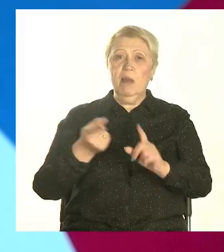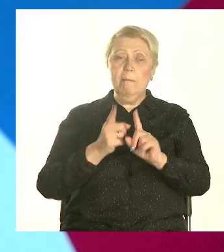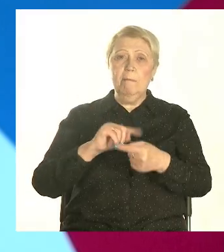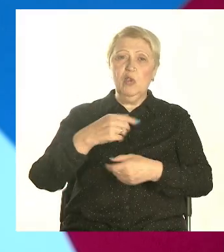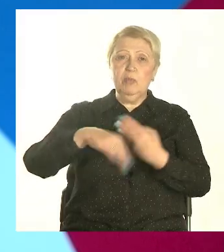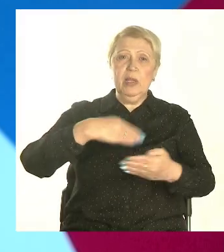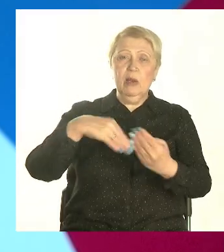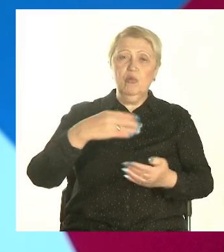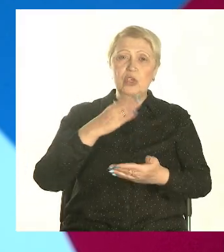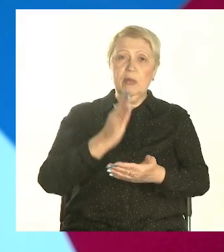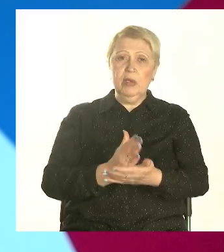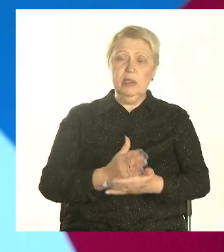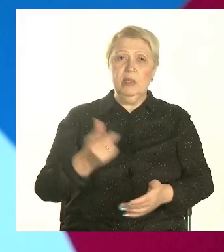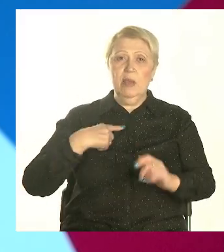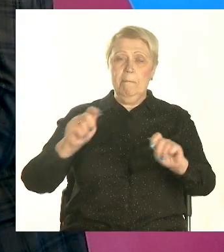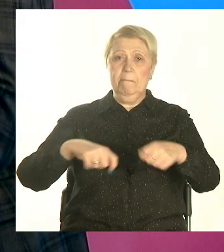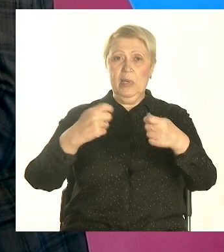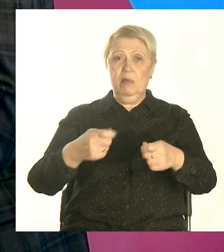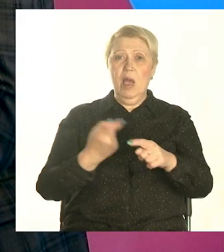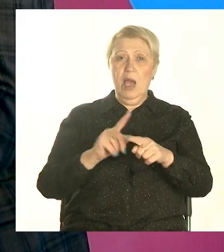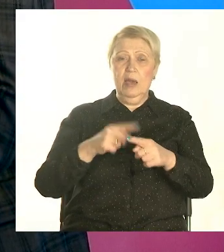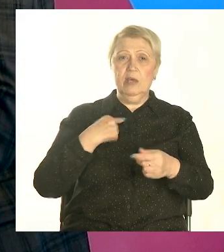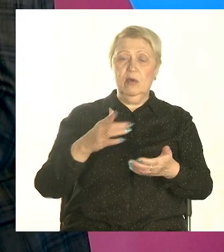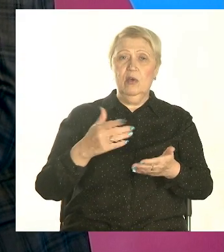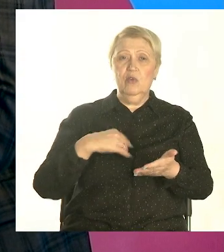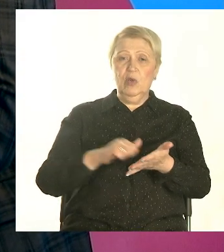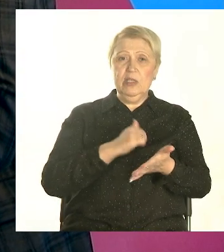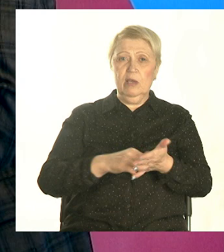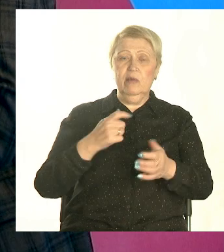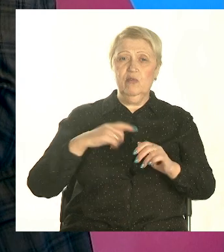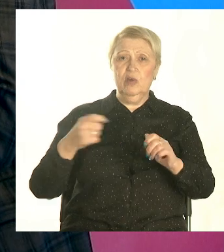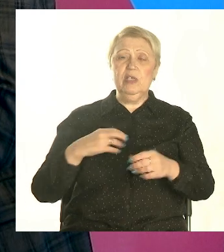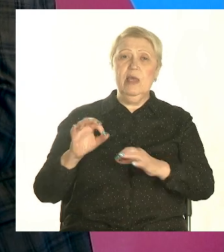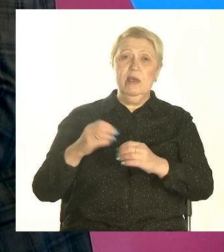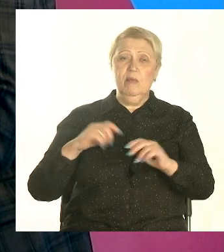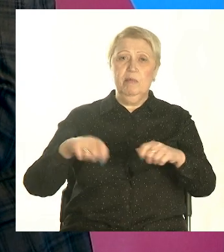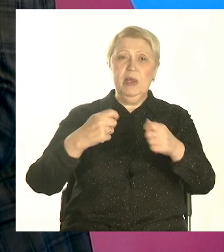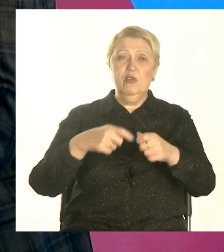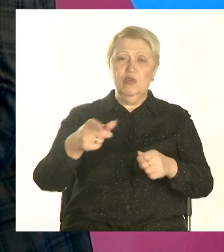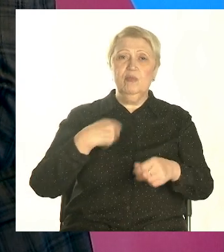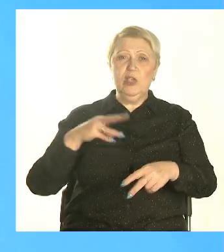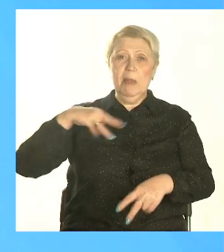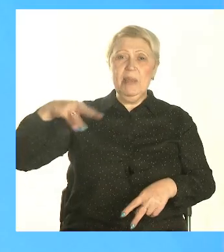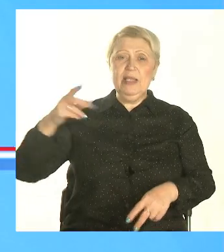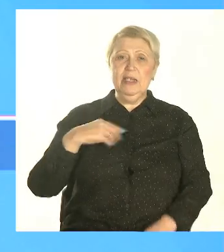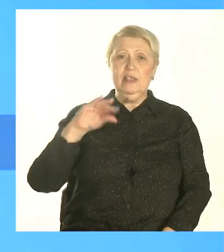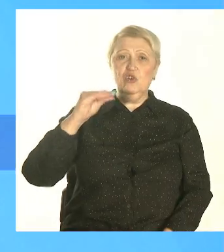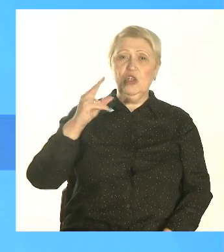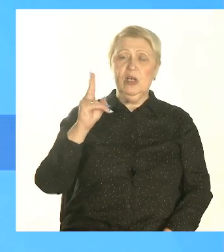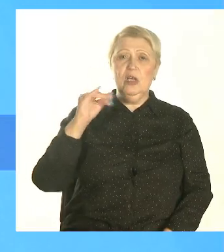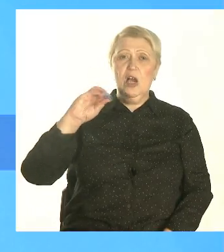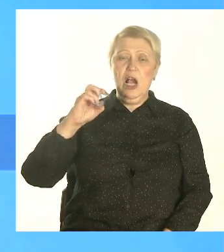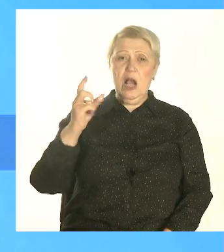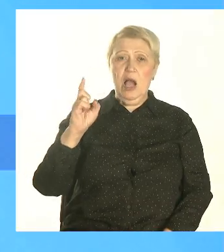это им передаем. Этот договор мы несем в Министерство ЖКХ. Министерство ЖКХ его регистрирует.